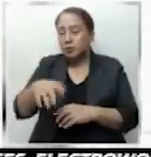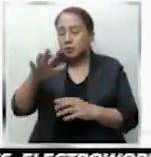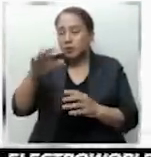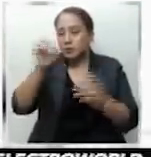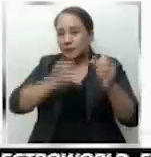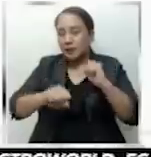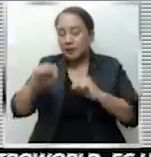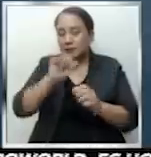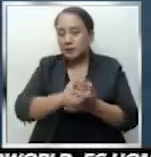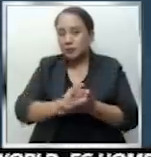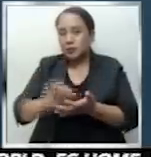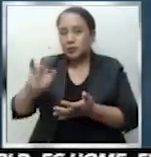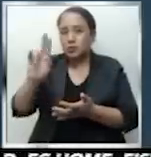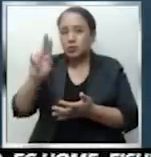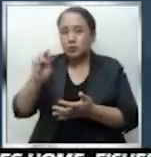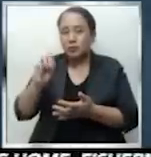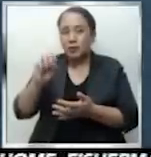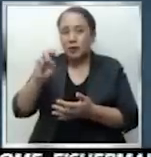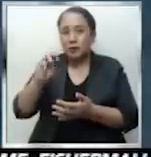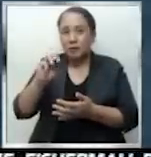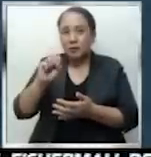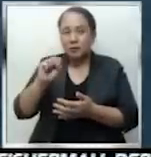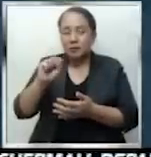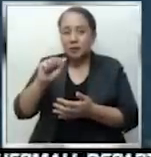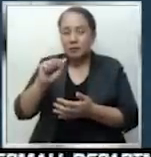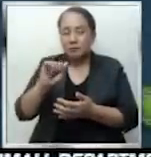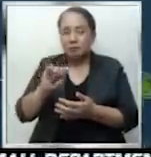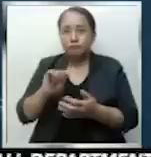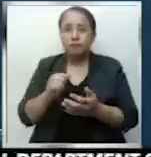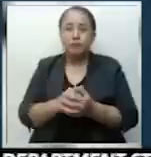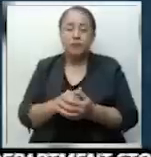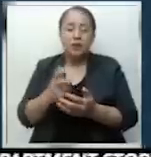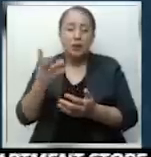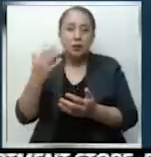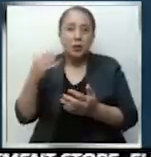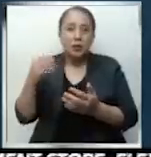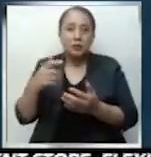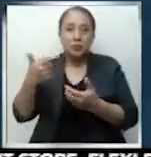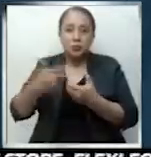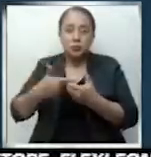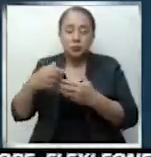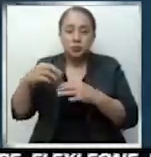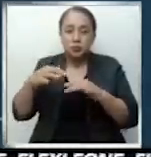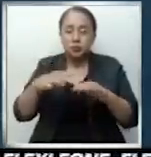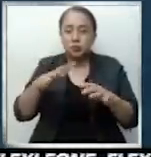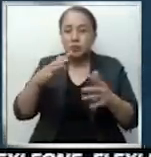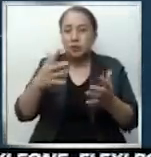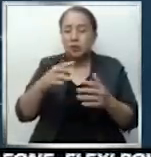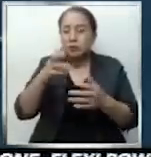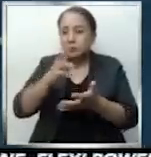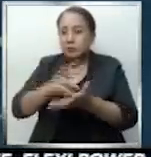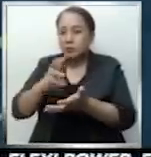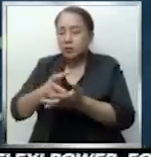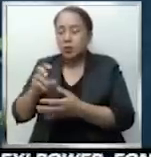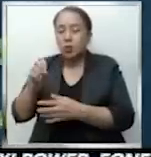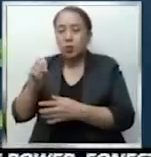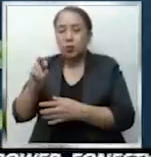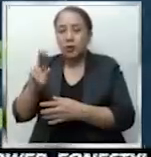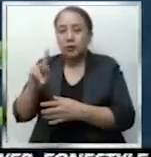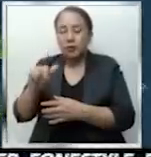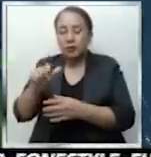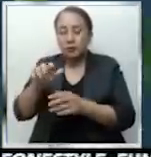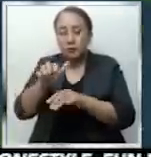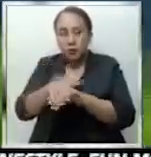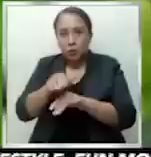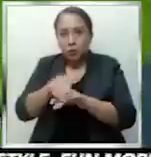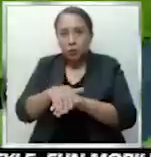o UPMSI. Sa ngayon, apektado ng oil slick ang baybayin ng ilang bayan ng Oriental Mindoro at Semirara